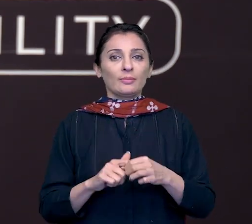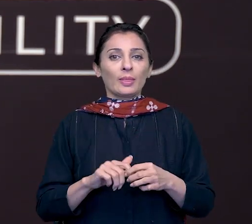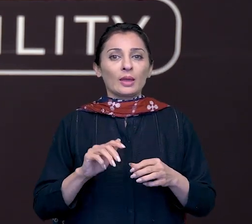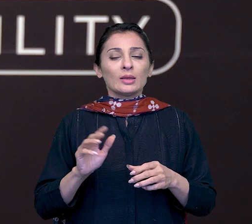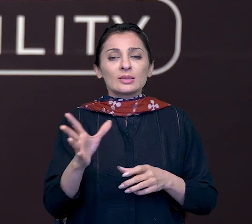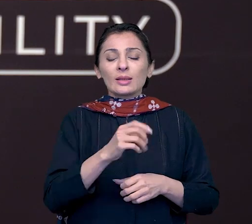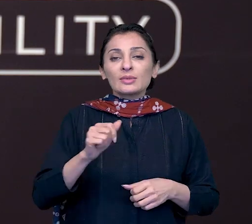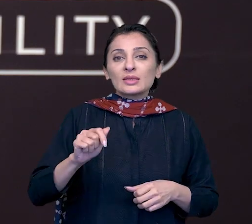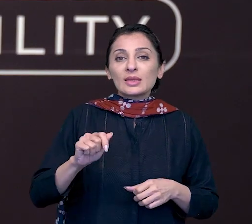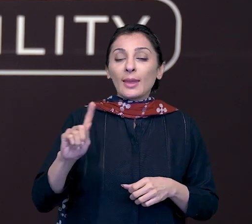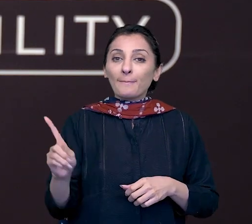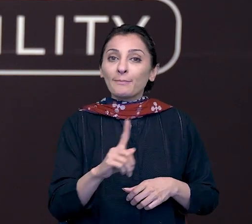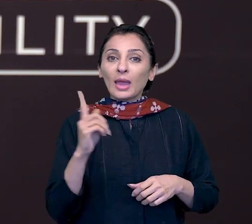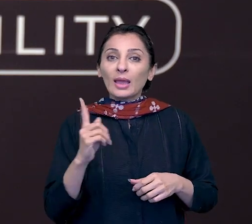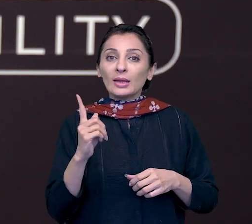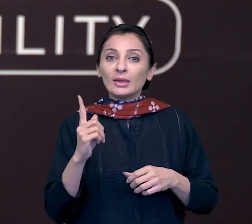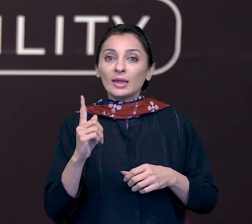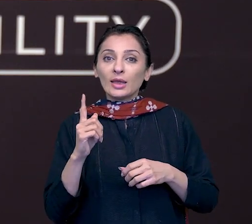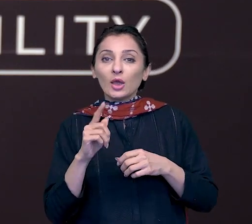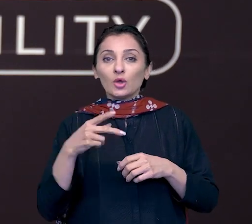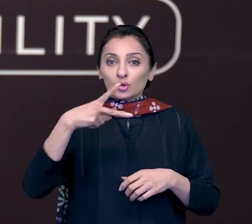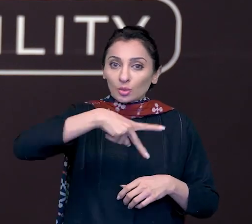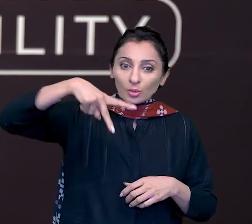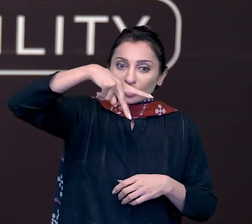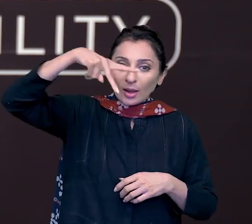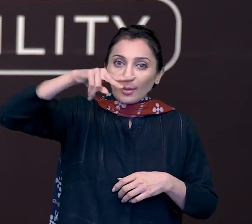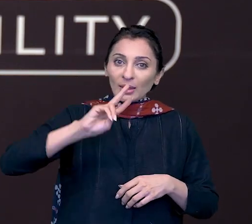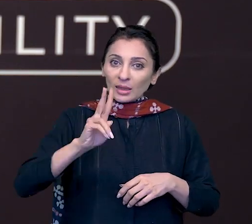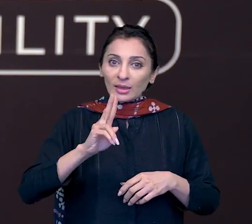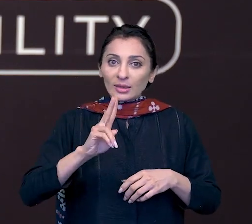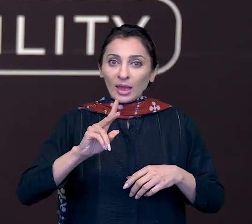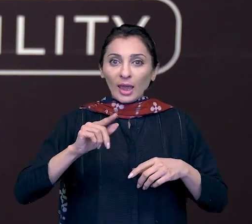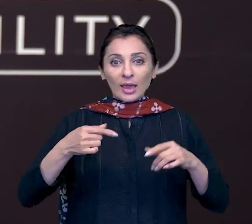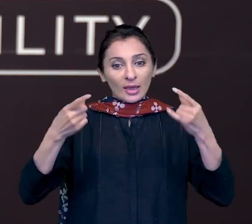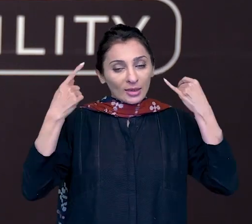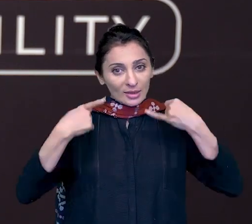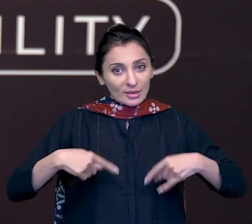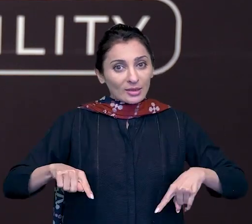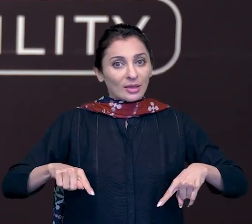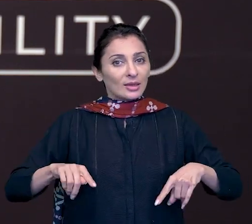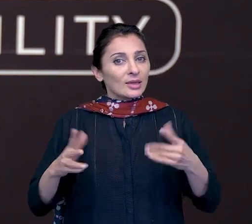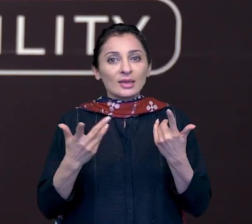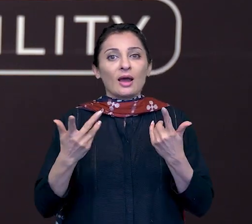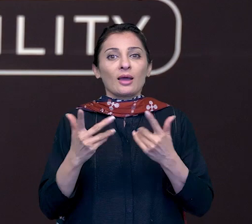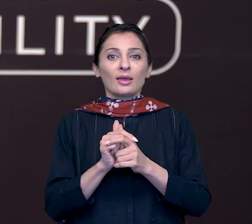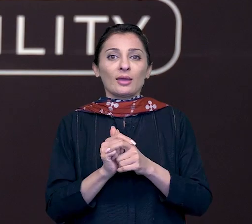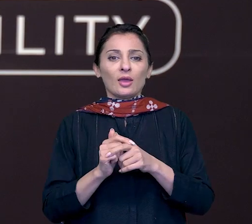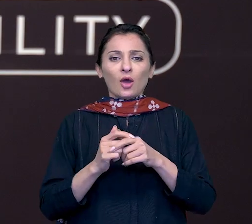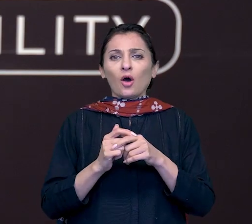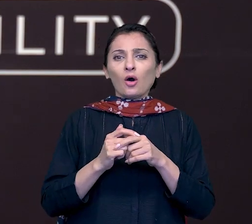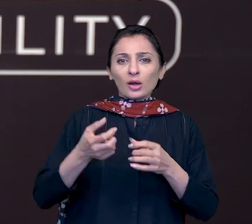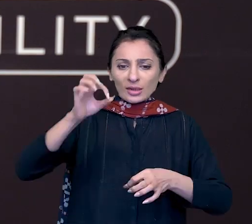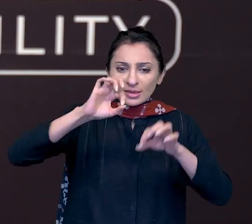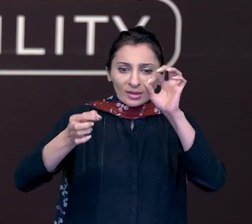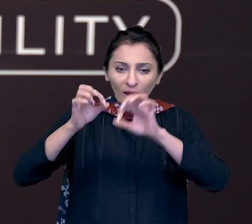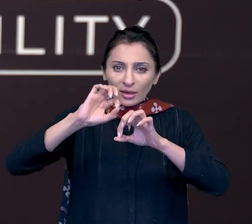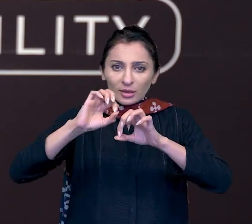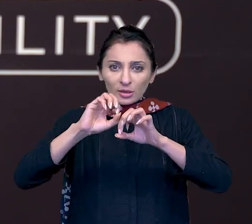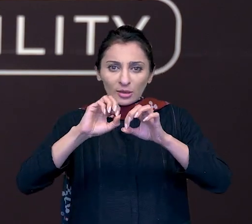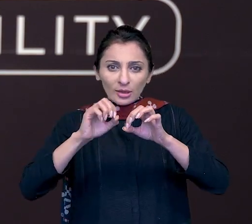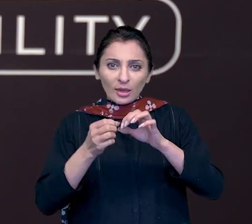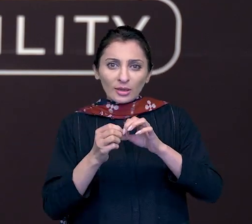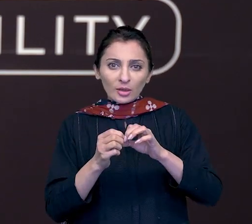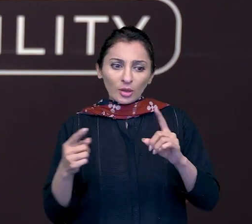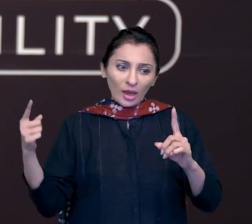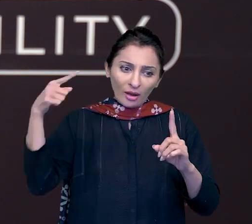हमारी मदद करती है समझने में कि ज़िंदगी बेसिकली है क्या, लेकिन बहुत एक साइंस के पॉइंट ऑफ व्यू से हम उसकी